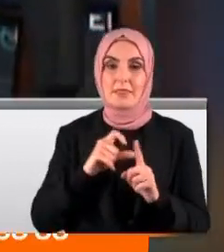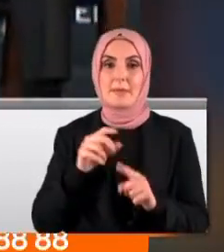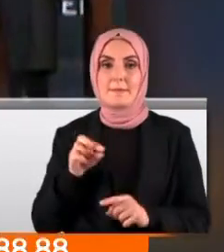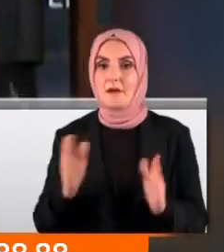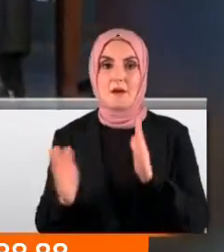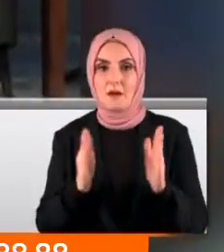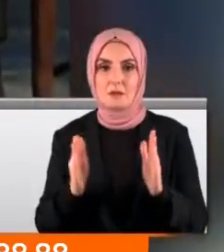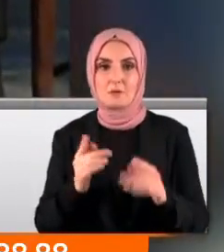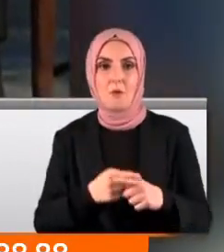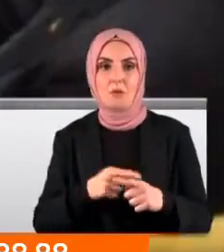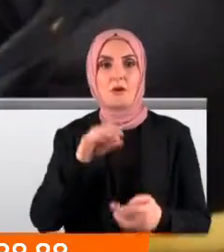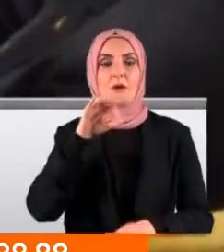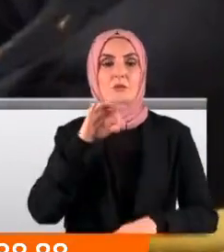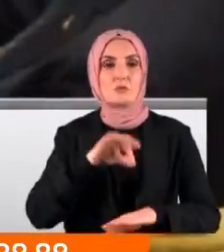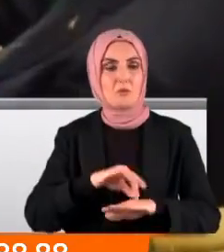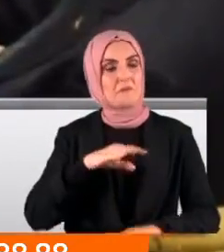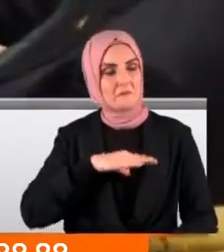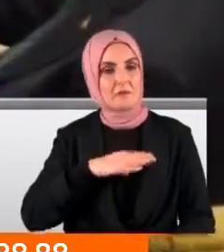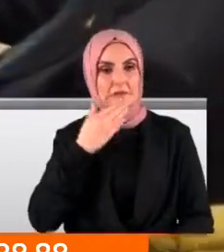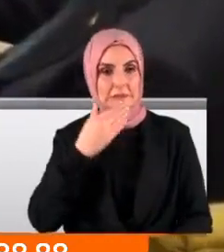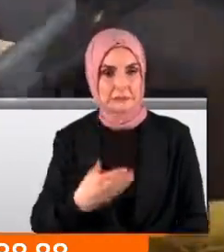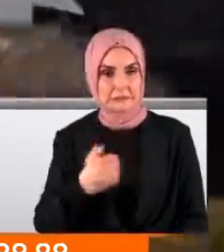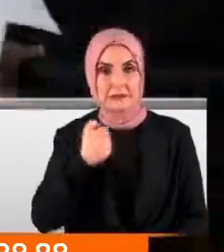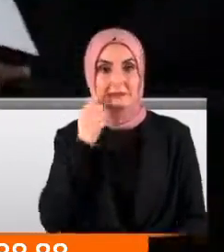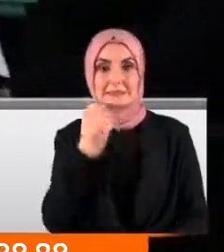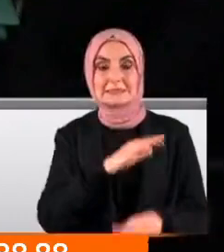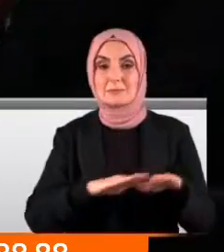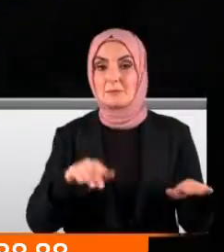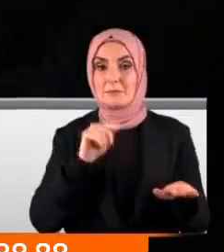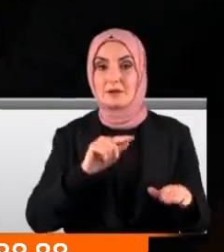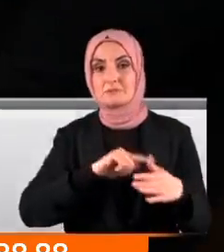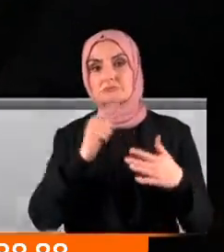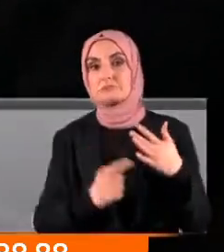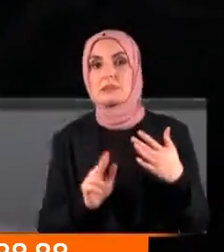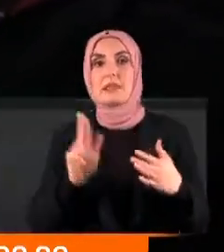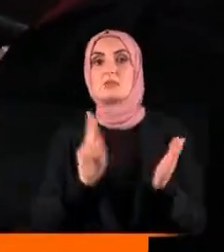ifadeleriyle altılı masanın 7 üyesinin HDP olduğunu bir kez daha doğruladı